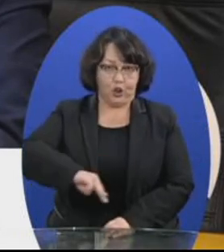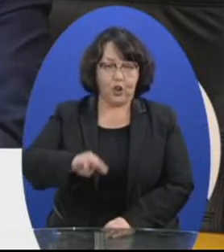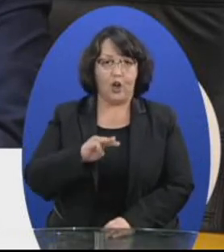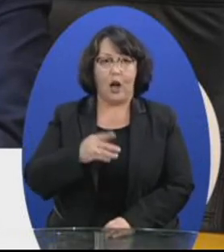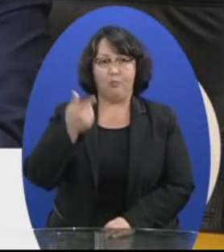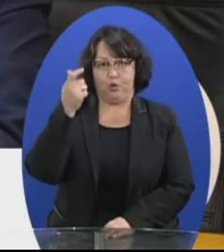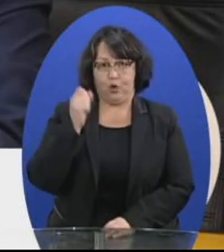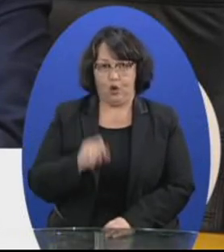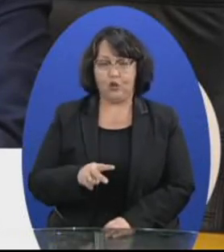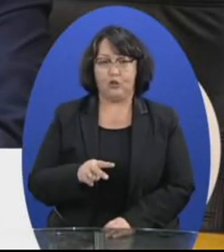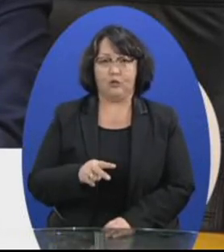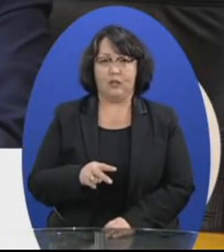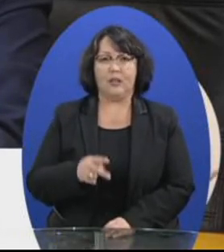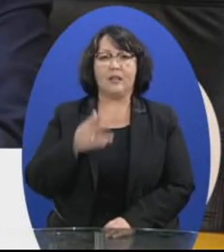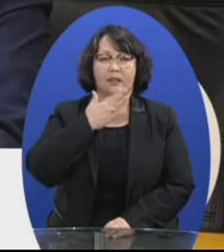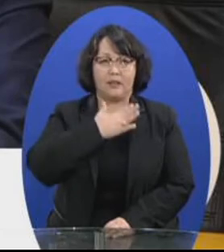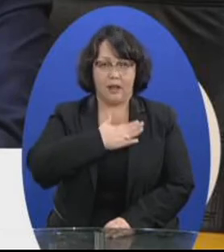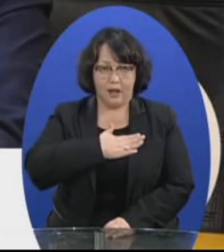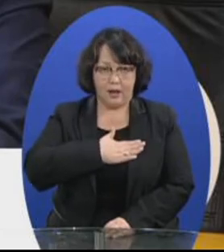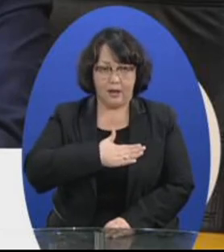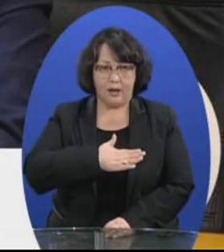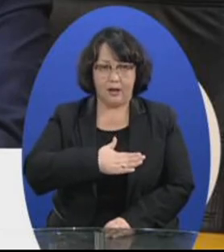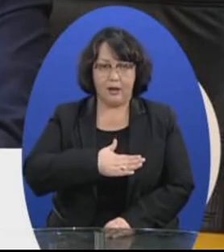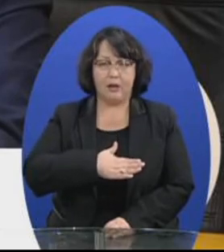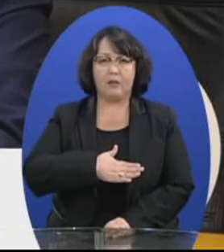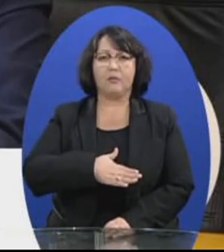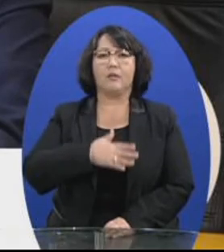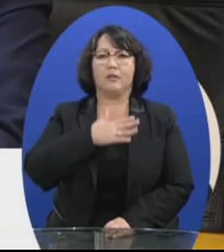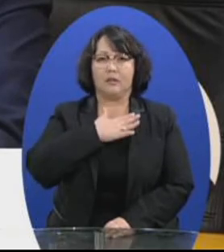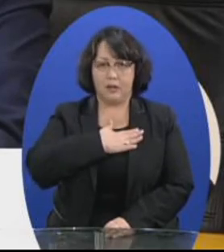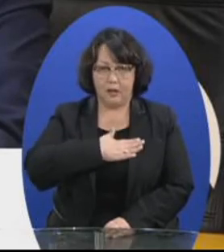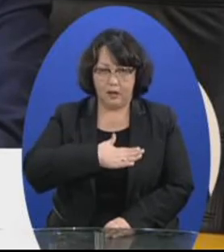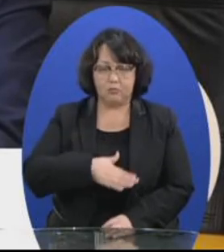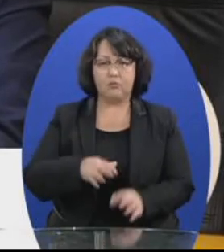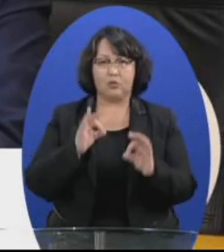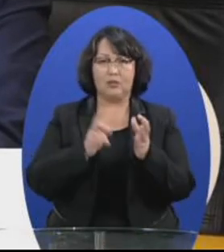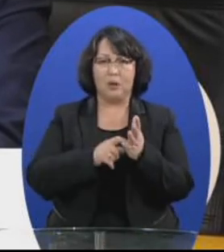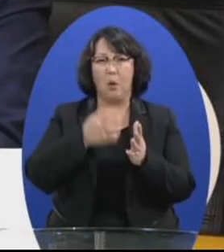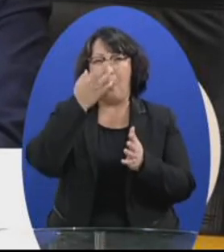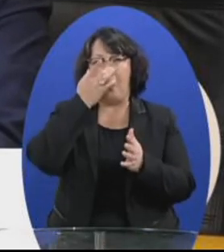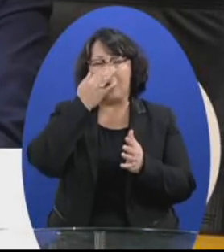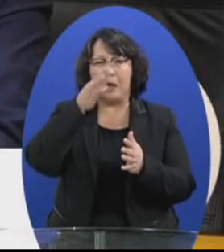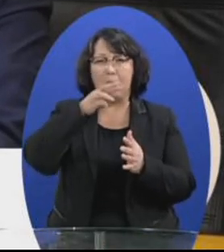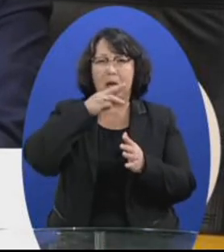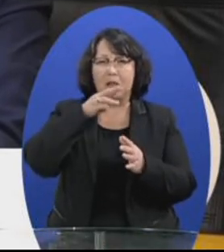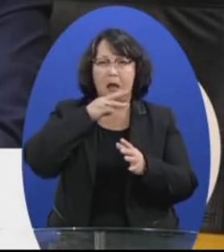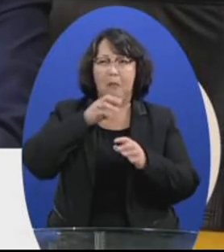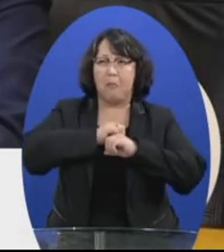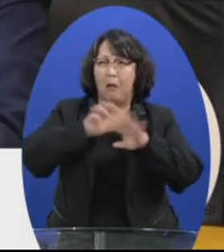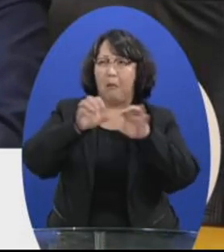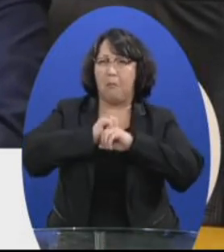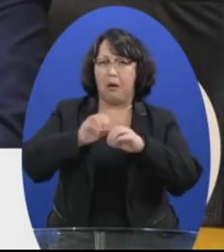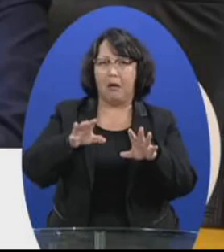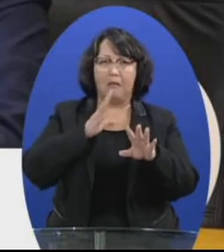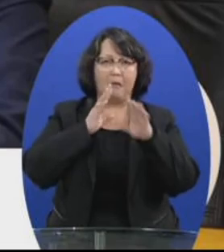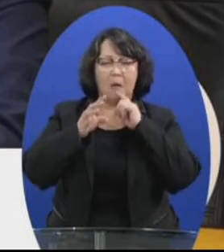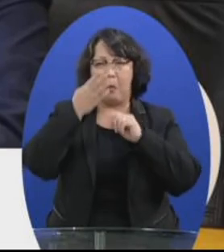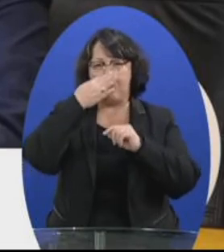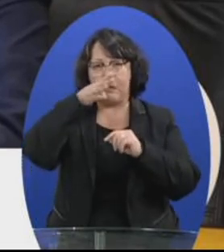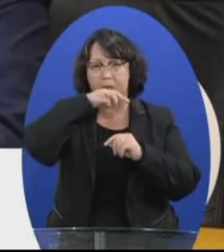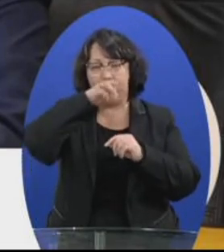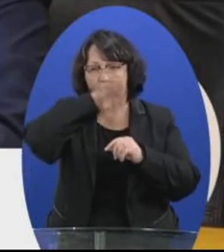гол нь тайван байдлыг хангаж худал хуурмаг мэдээллээр нийгмийг зочирдоохгүй хүмүүсийн